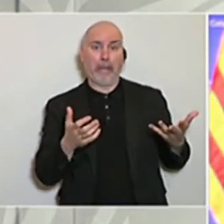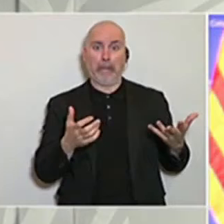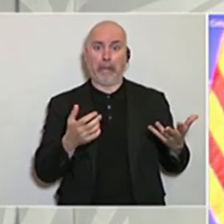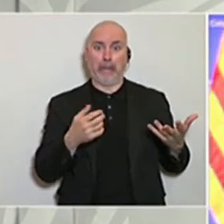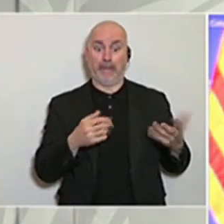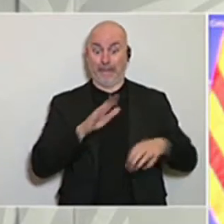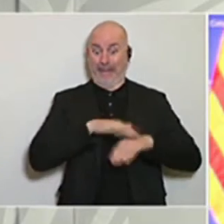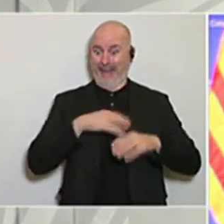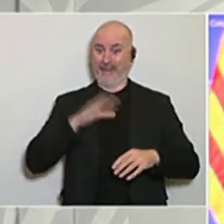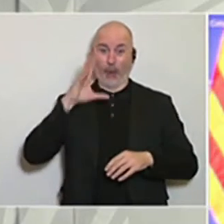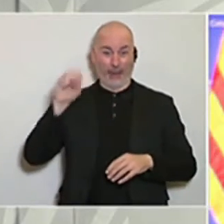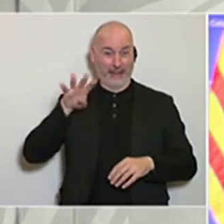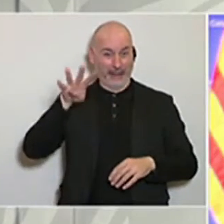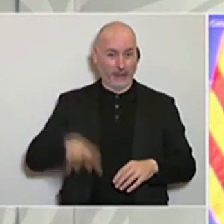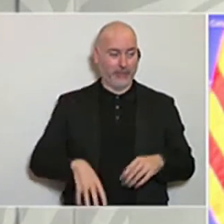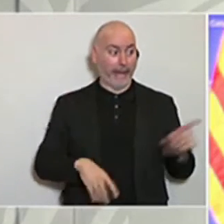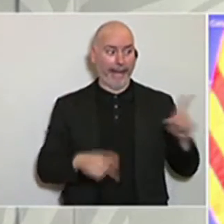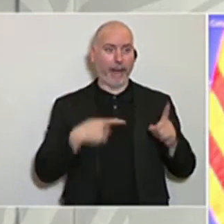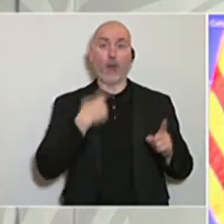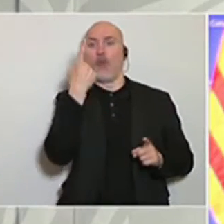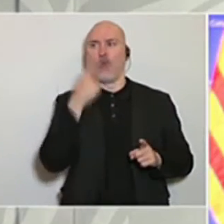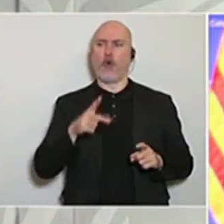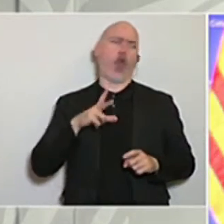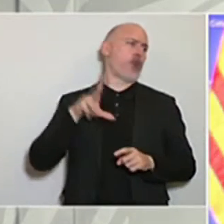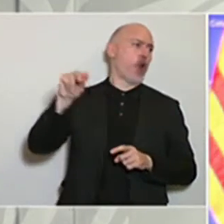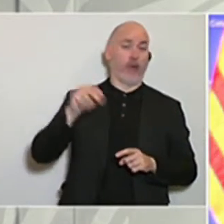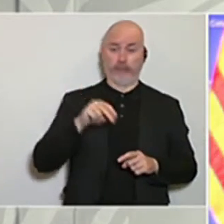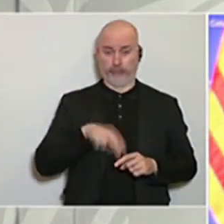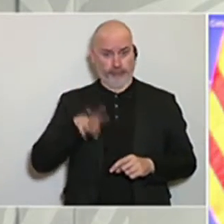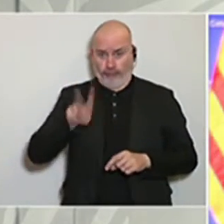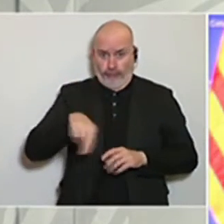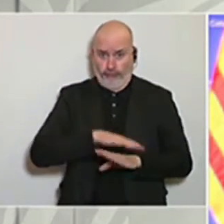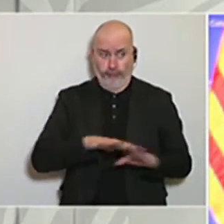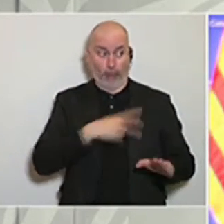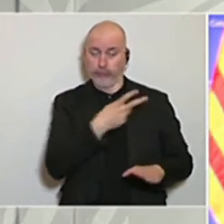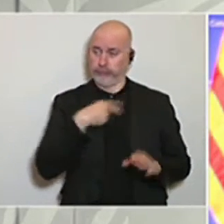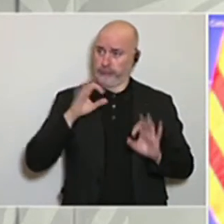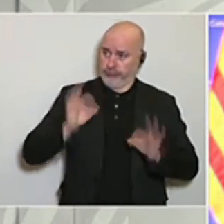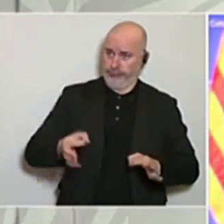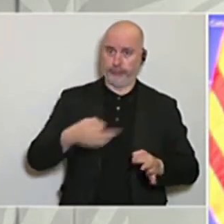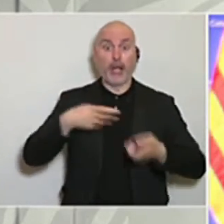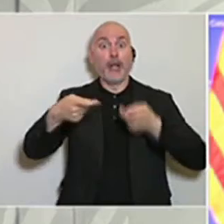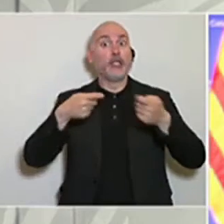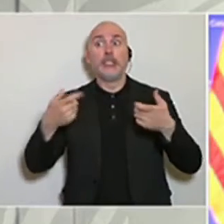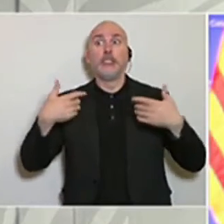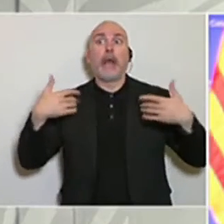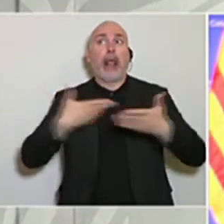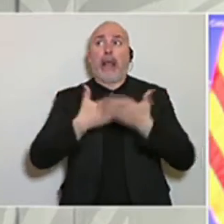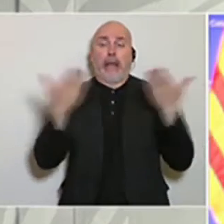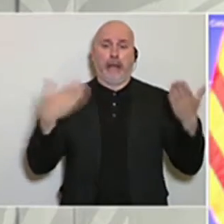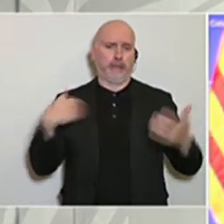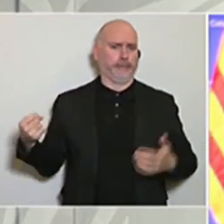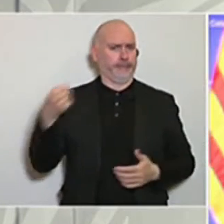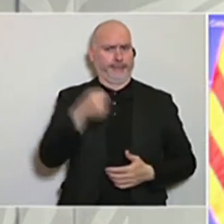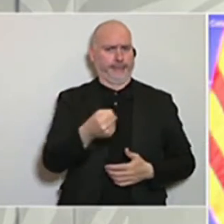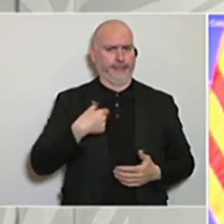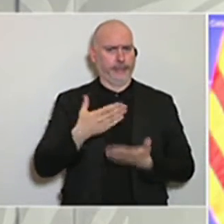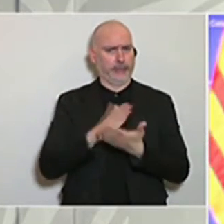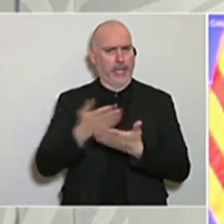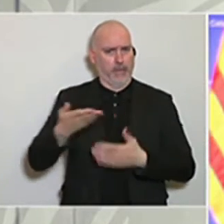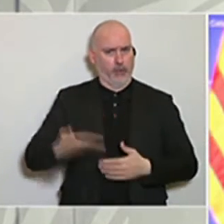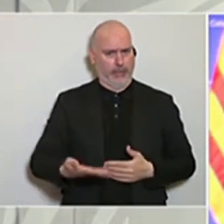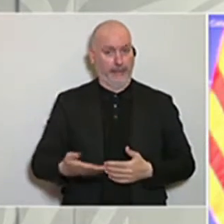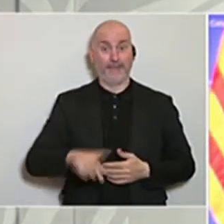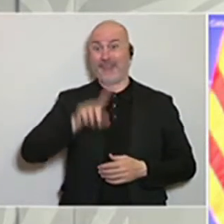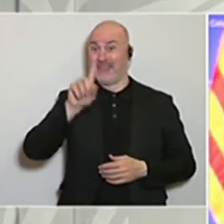govern de Catalunya, no? Que la figura d'un mediador en qualsevol procés de negociació és important i nosaltres considerem que vist